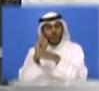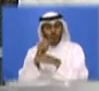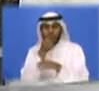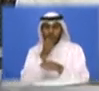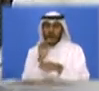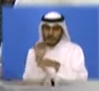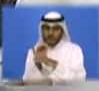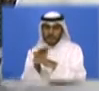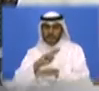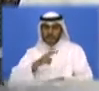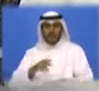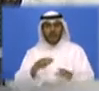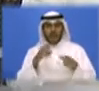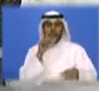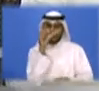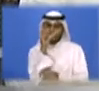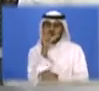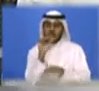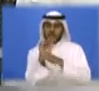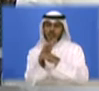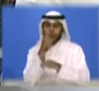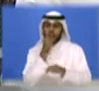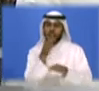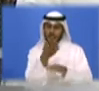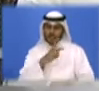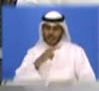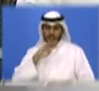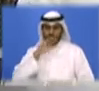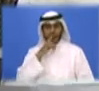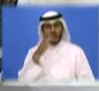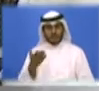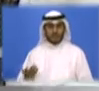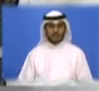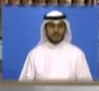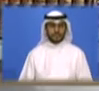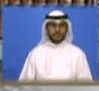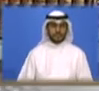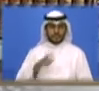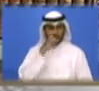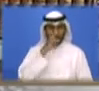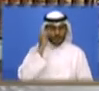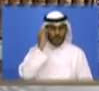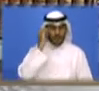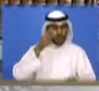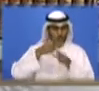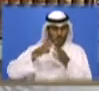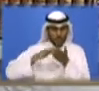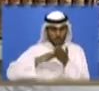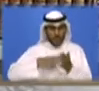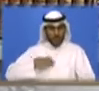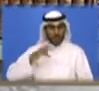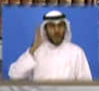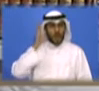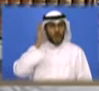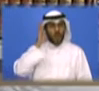الخيرين يحسنون في مساعدة الدول المحتاجة في العالم. بلادنا بلاد الكويت في وزارة الأوقاف